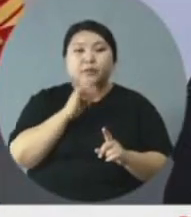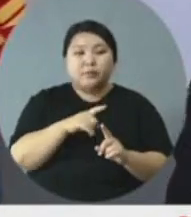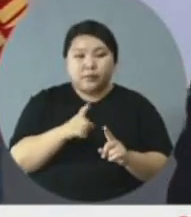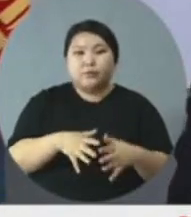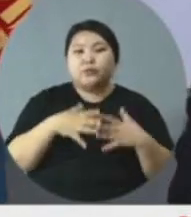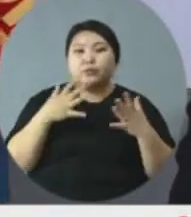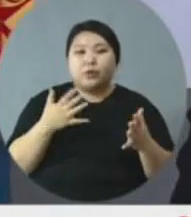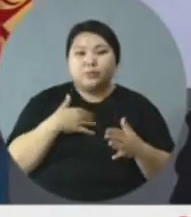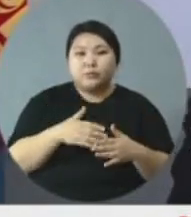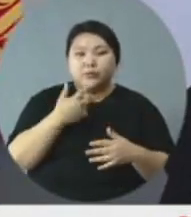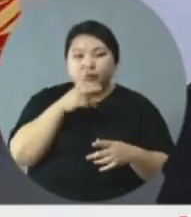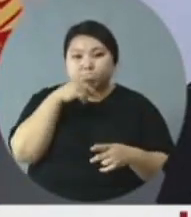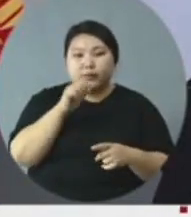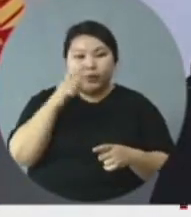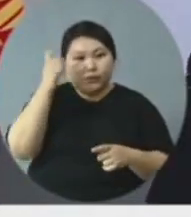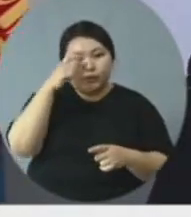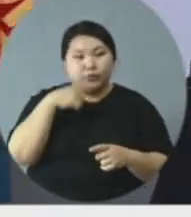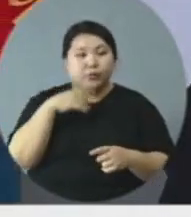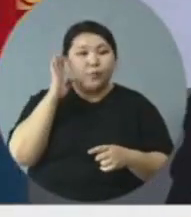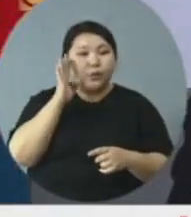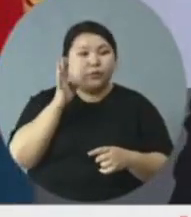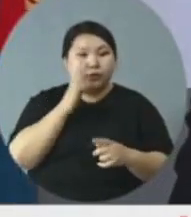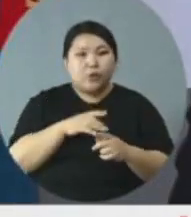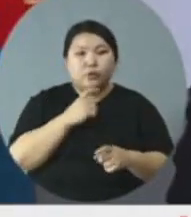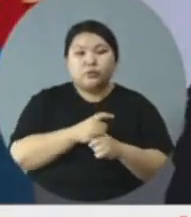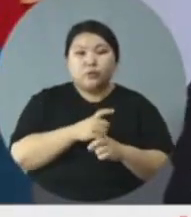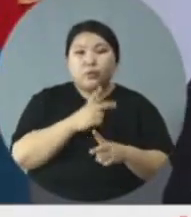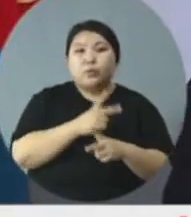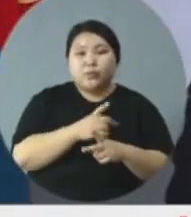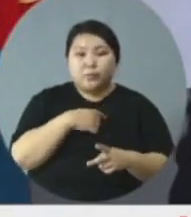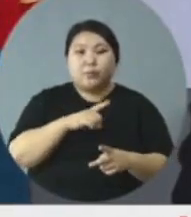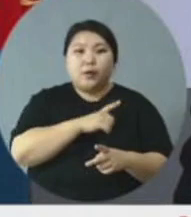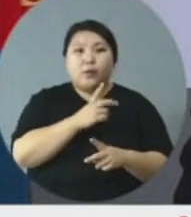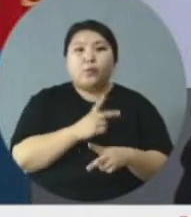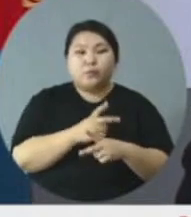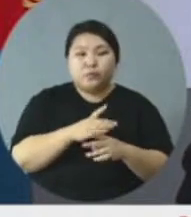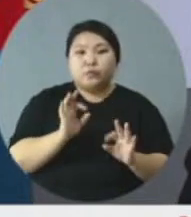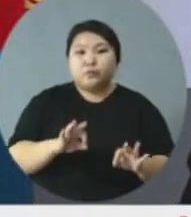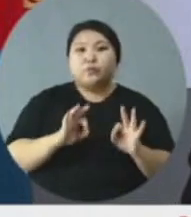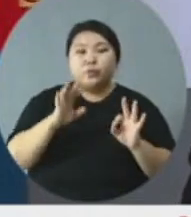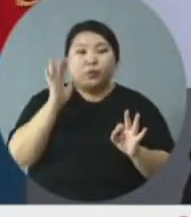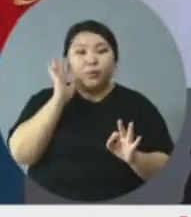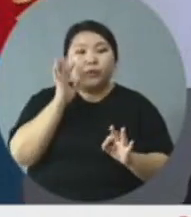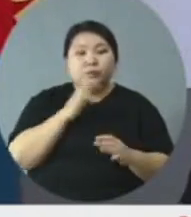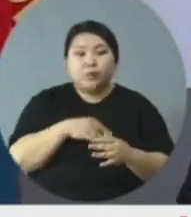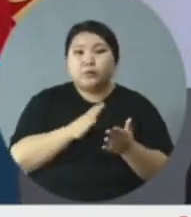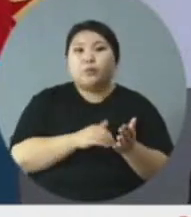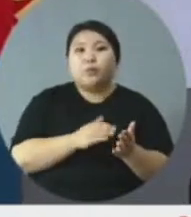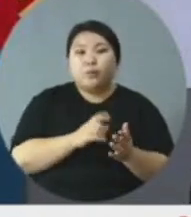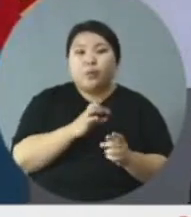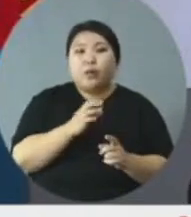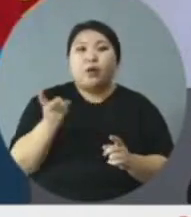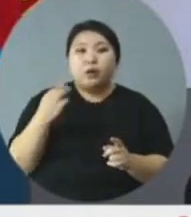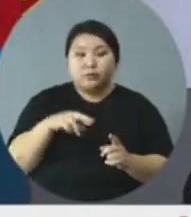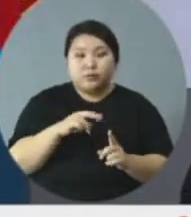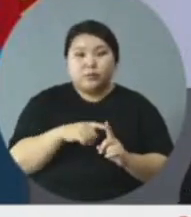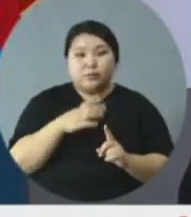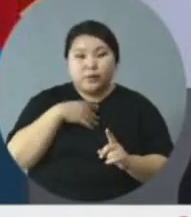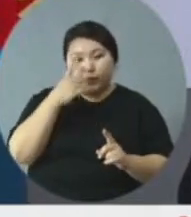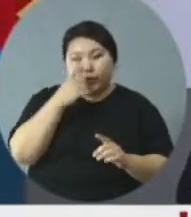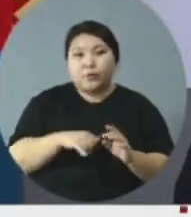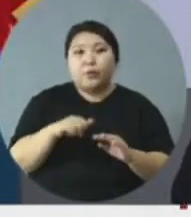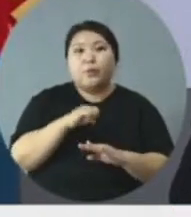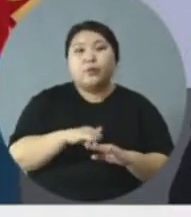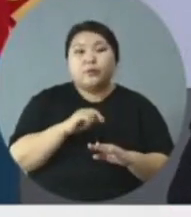энэ одоо томоохон одоо дөрвөлтэй цалин хөлсний бодлого хөдөлмөрийн үйлдвэрлэж баялгийн хувирлын одоо оновчтой бодлогуудыг бас дутагдлаас болоод